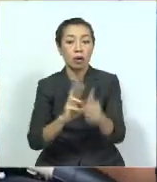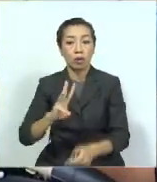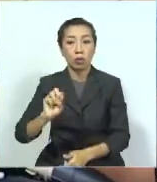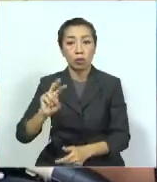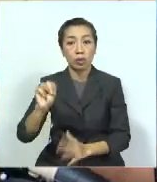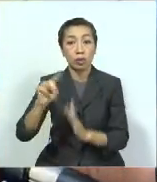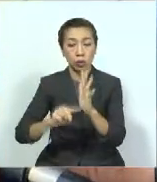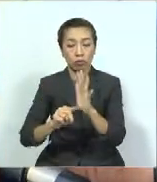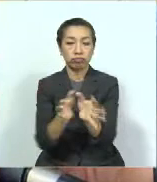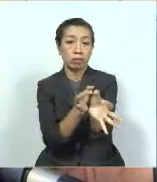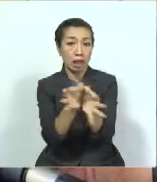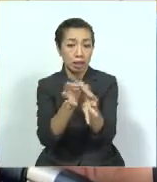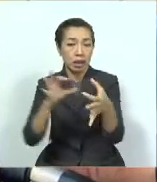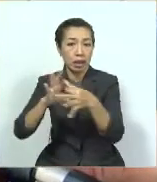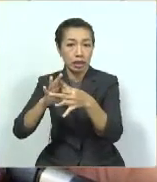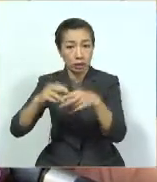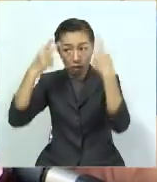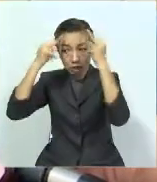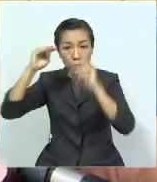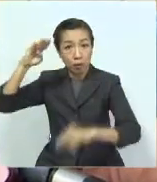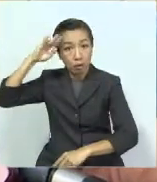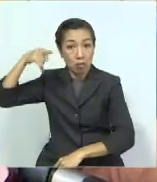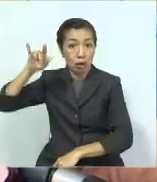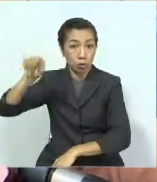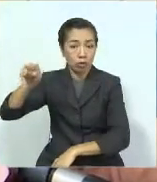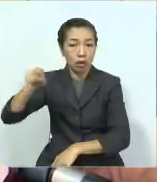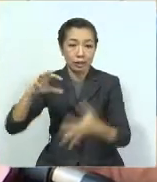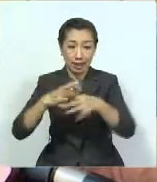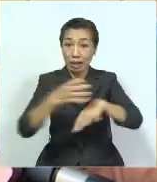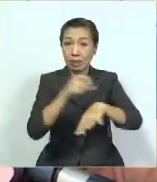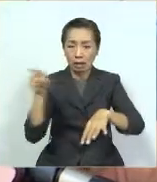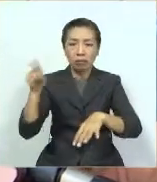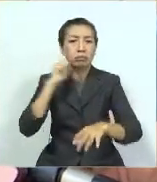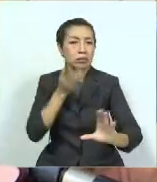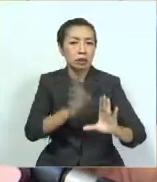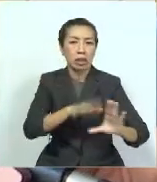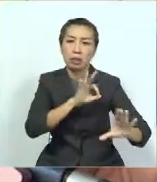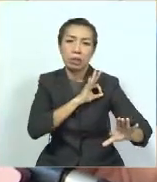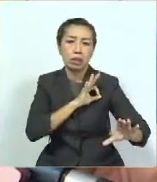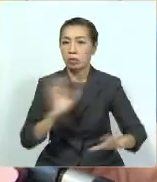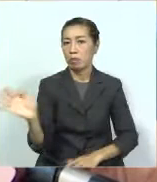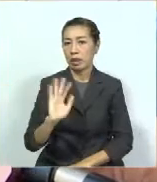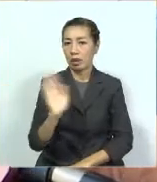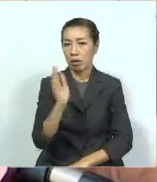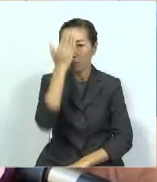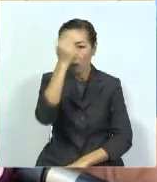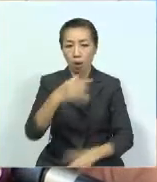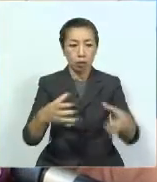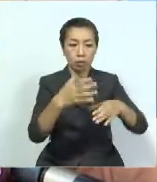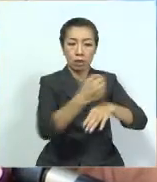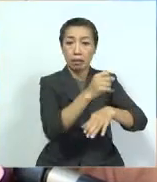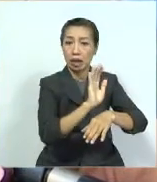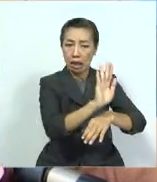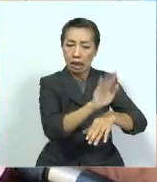เส้นทางการเมืองของพลเอกประยุทธ์จันทร์โอชานายกรัฐมนตรีไม่จำเป็นที่จะต้องสมัครสมาชิกพรรคการเมืองค่ะเพราะว่าพรรค